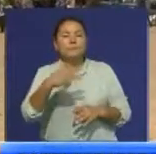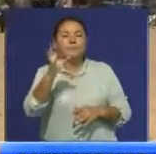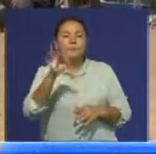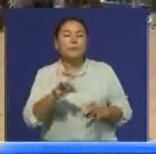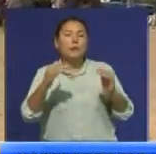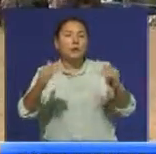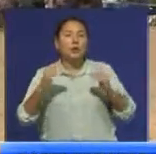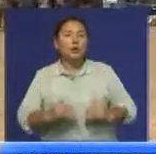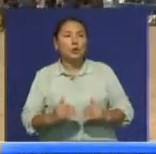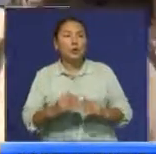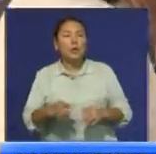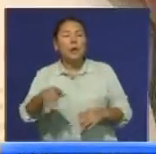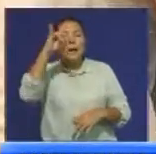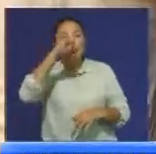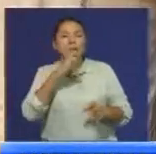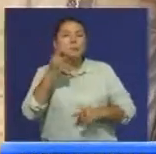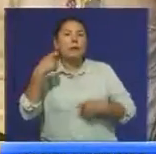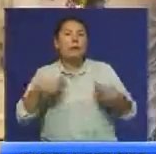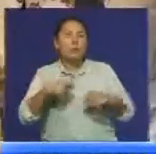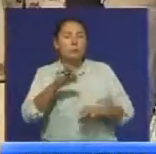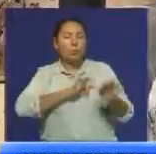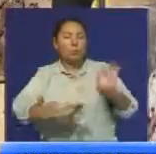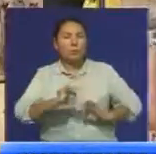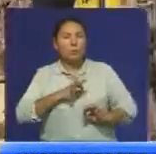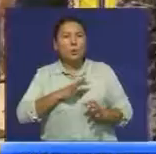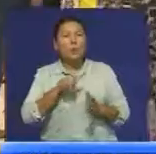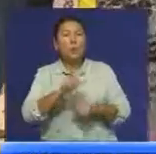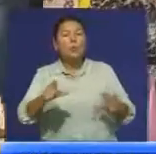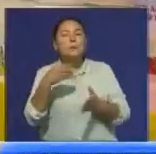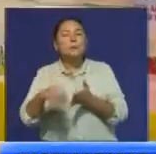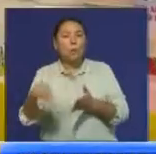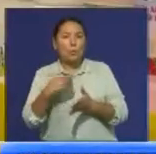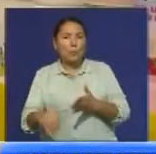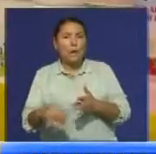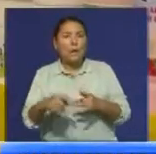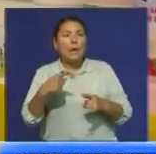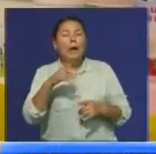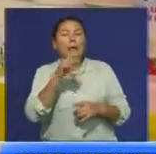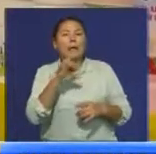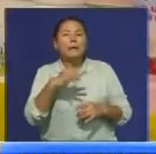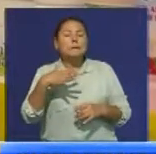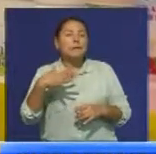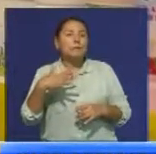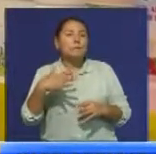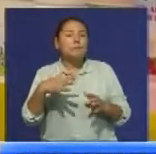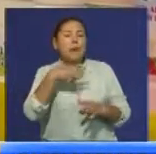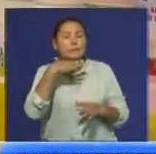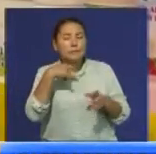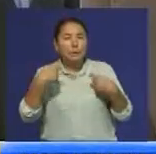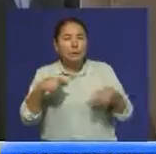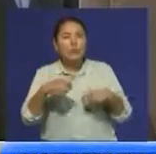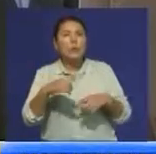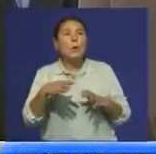20-30% ниже рыночных. Отечественные товары пользуются спросом у горожан. С прилавок уходит каракианское мясо и овощи.